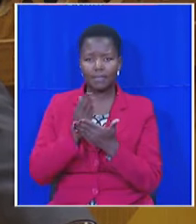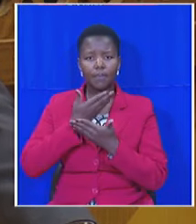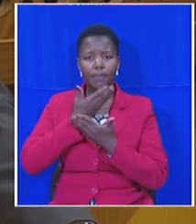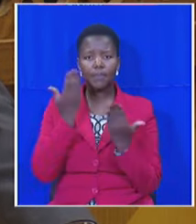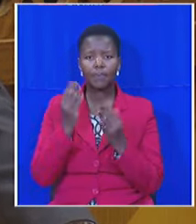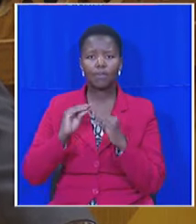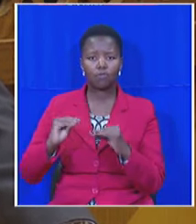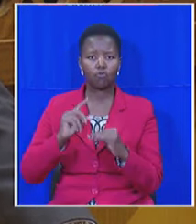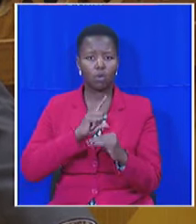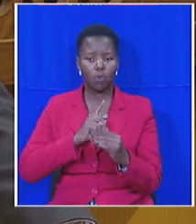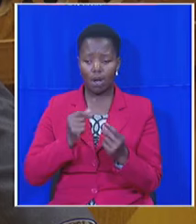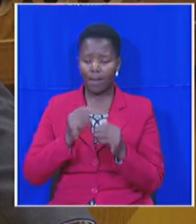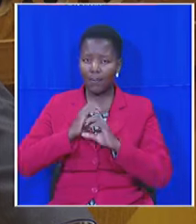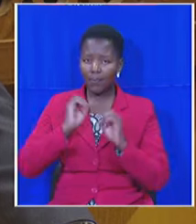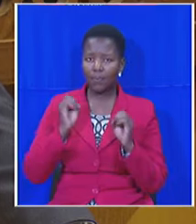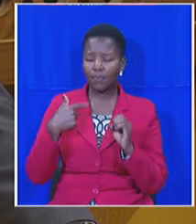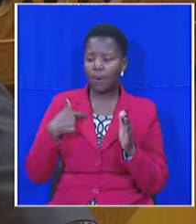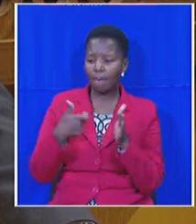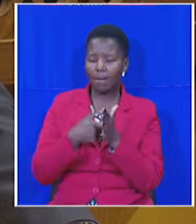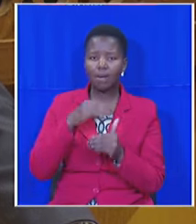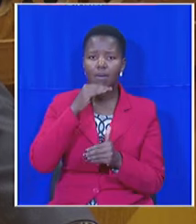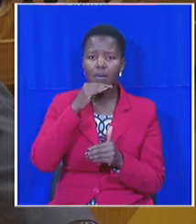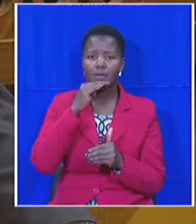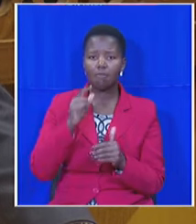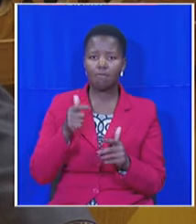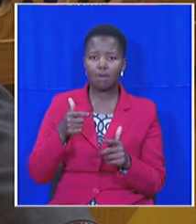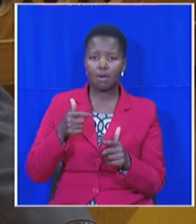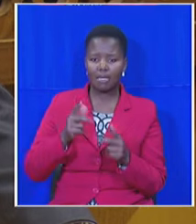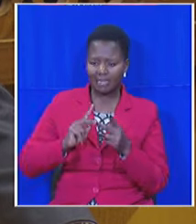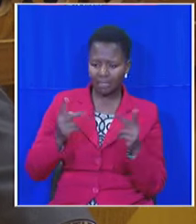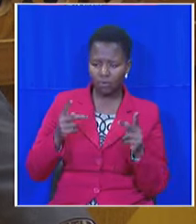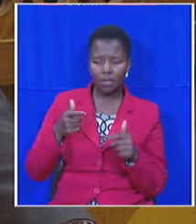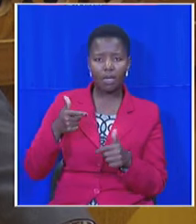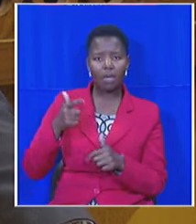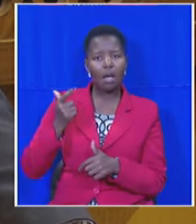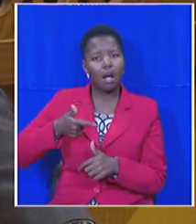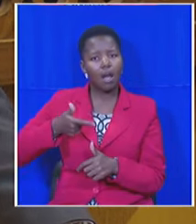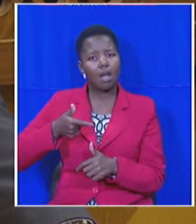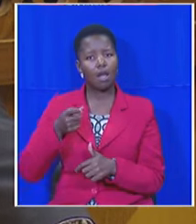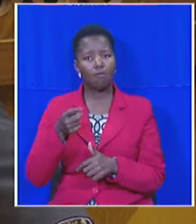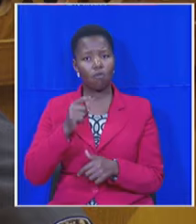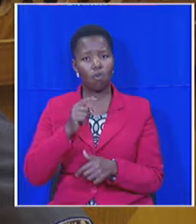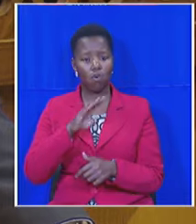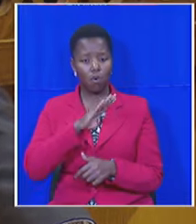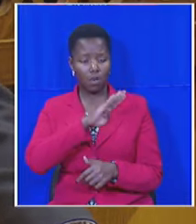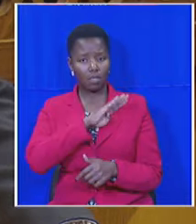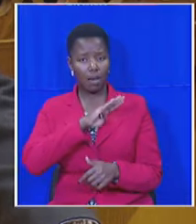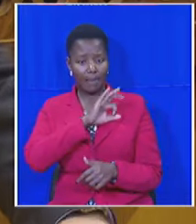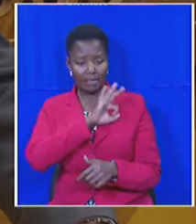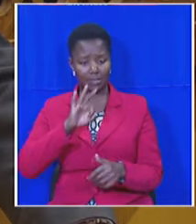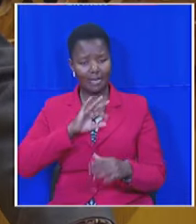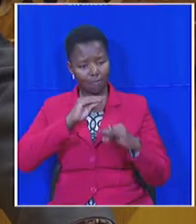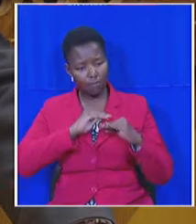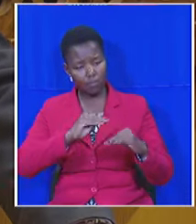te koop vir ons soldate om behoorlike opleiding te doen nie. So die weermag het dit nodig. Maar, voorsitter, dan kom